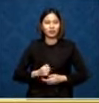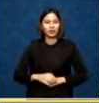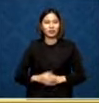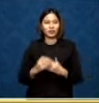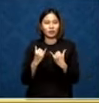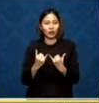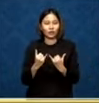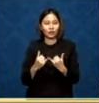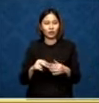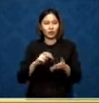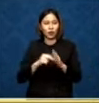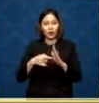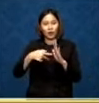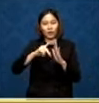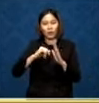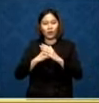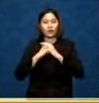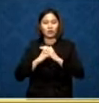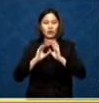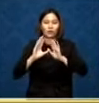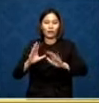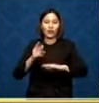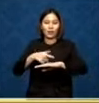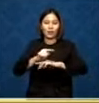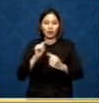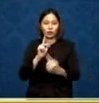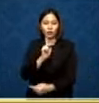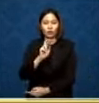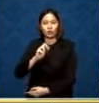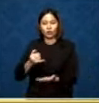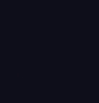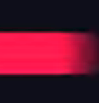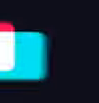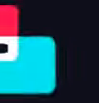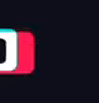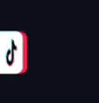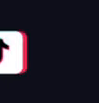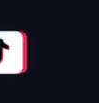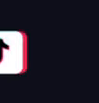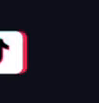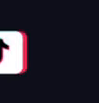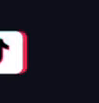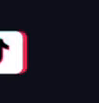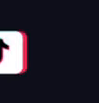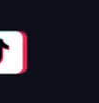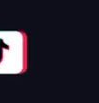เมืองปราจีนบุรีครับฝากท่านประธานประสานไปยังกรมศิลปากรด้วยครับขอบคุณครับ